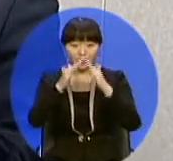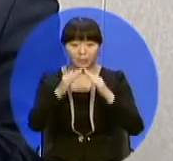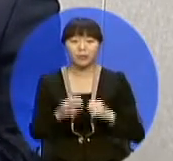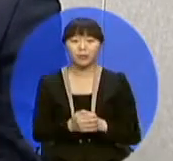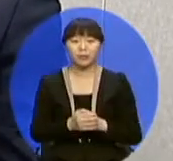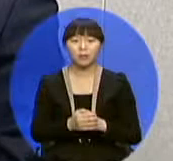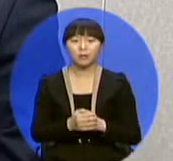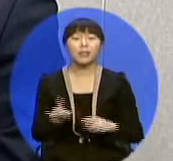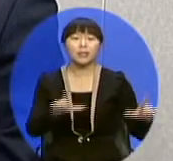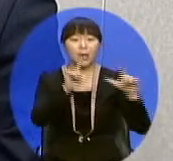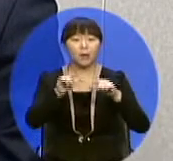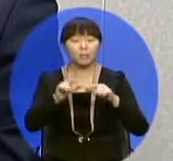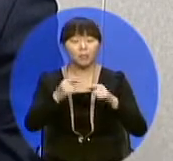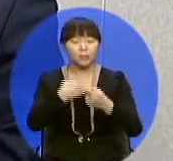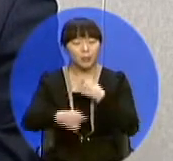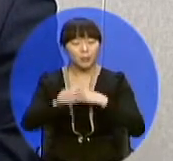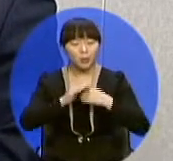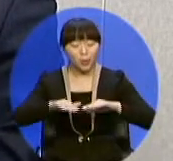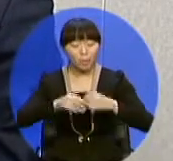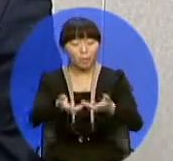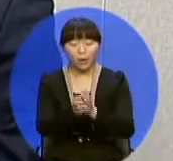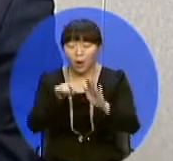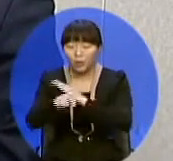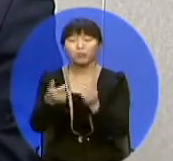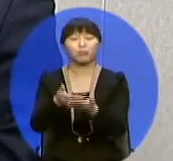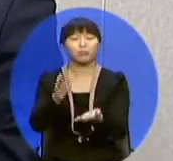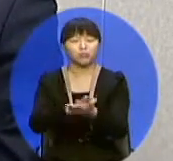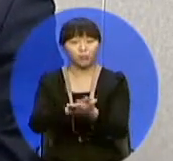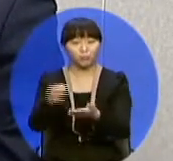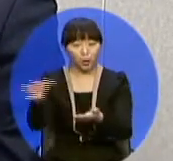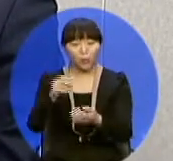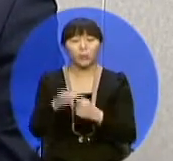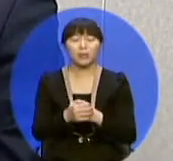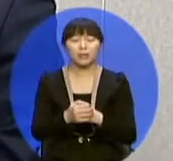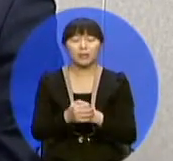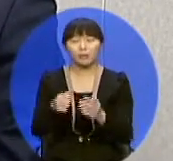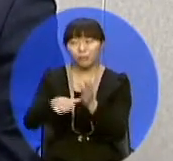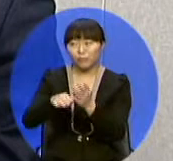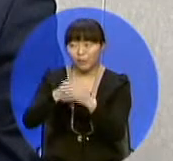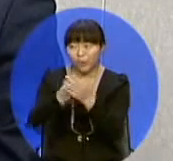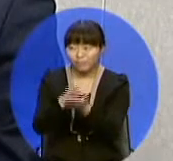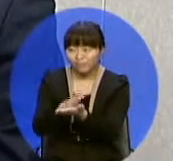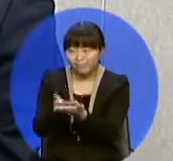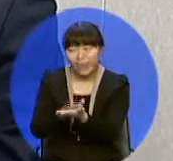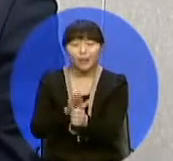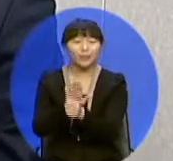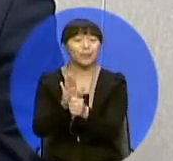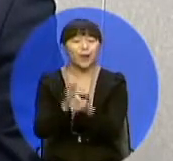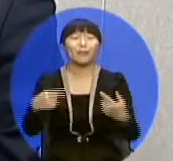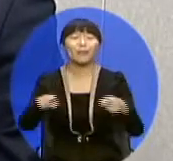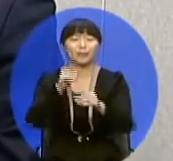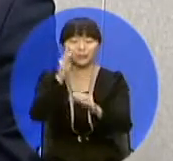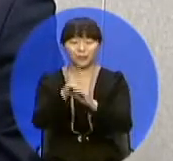우리 생활민원처리기동반이 가서 무료로 집수리도 해주고 가전제품도 수리해주고 하는 그런. 네. 것을 함께 하고